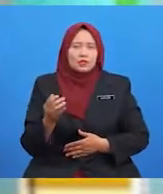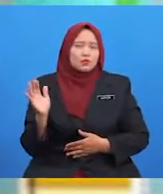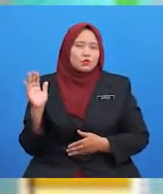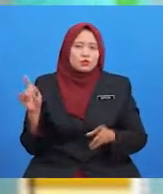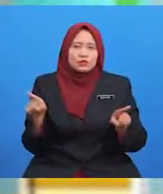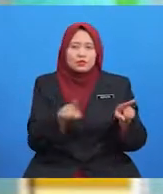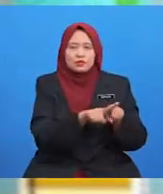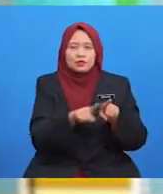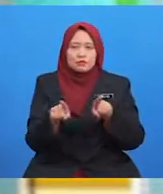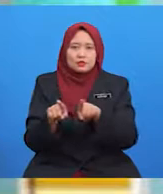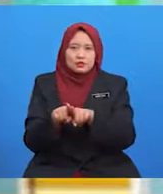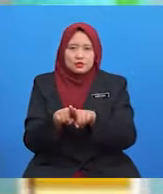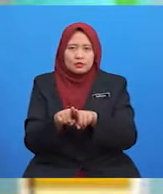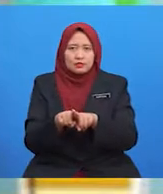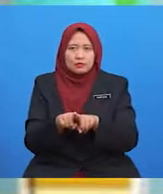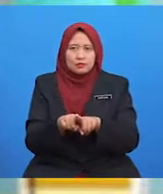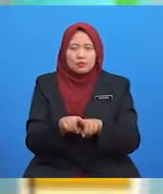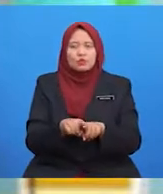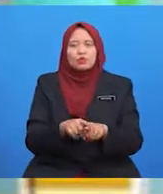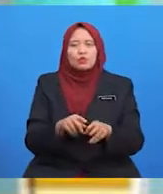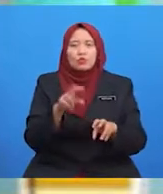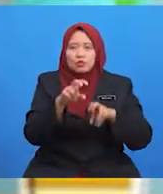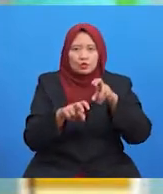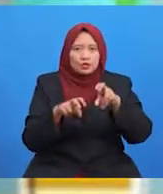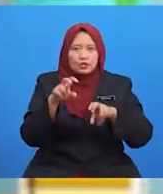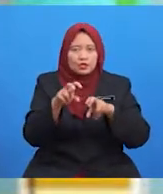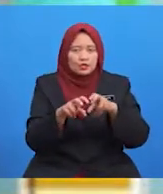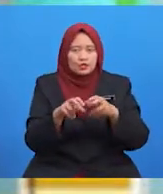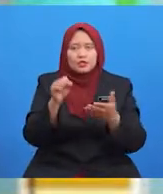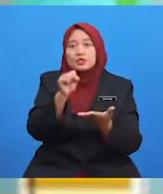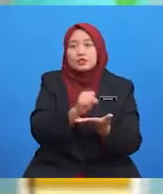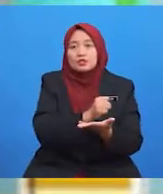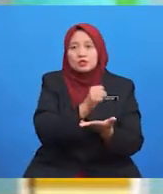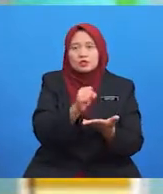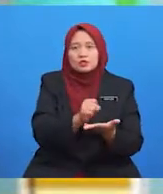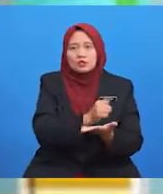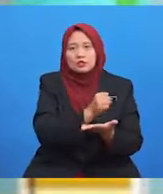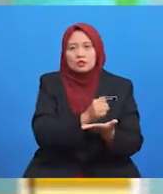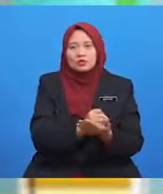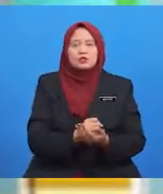sajak yang menceritakan seorang jemaah yang sering ke masjid.